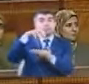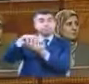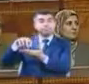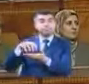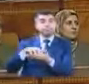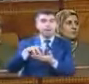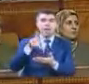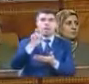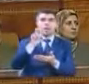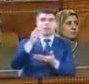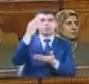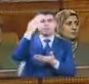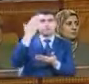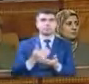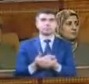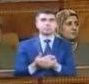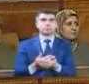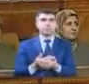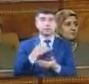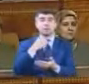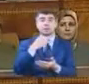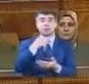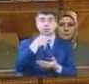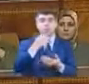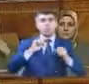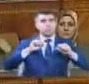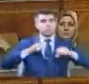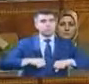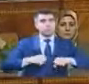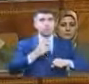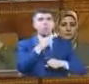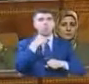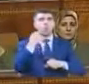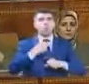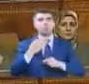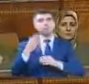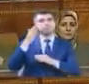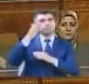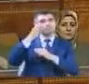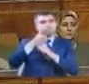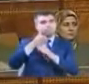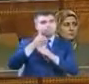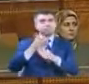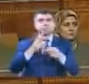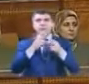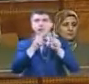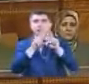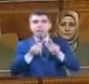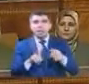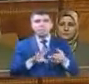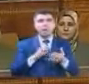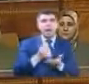كتعرفوها السيد الوزير وكنتمنوا نزول الحكومة لهذه المدن هذا وتبني المطالب العادلة